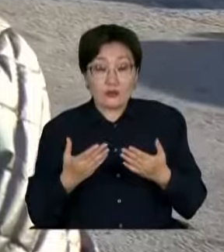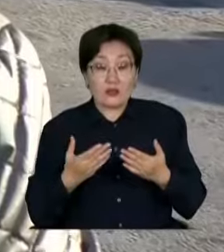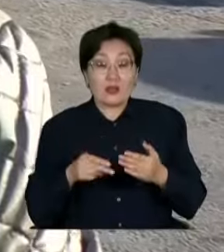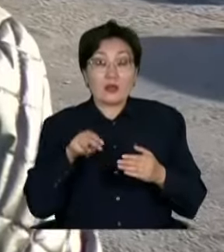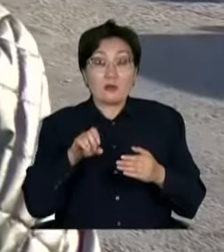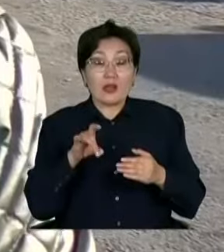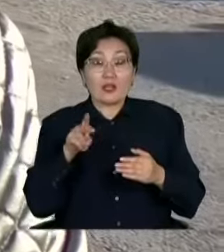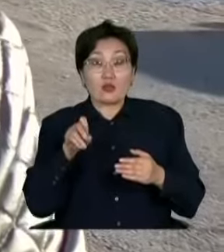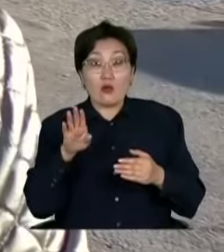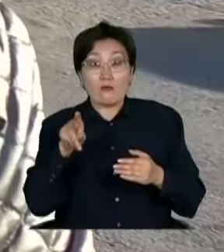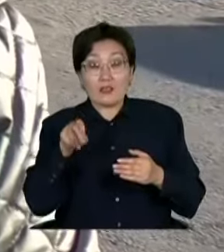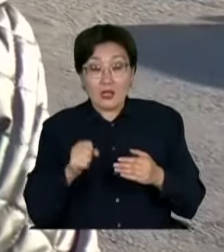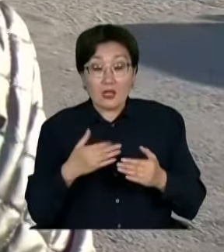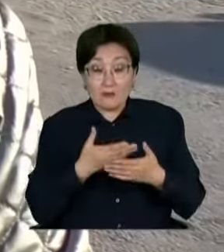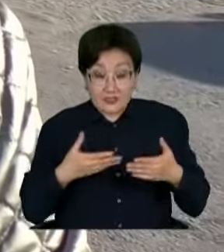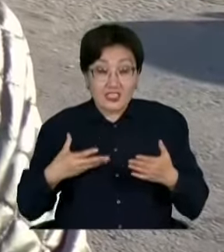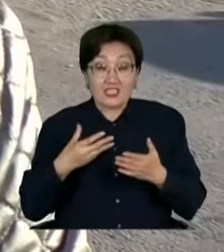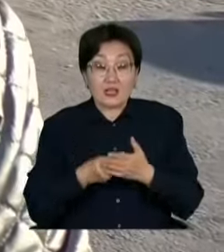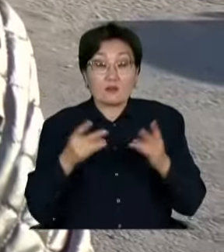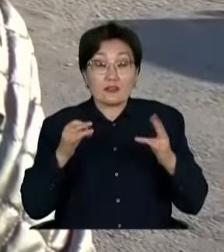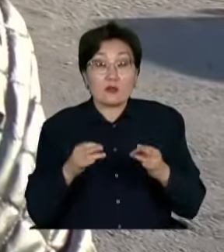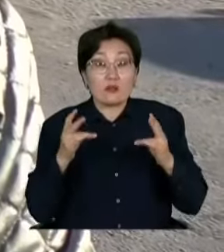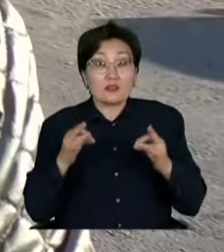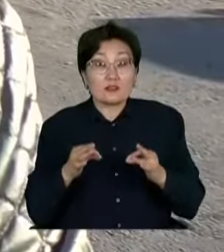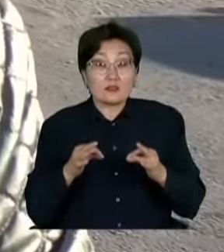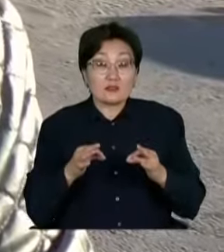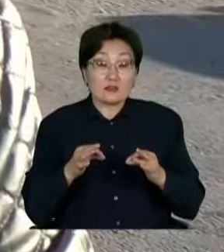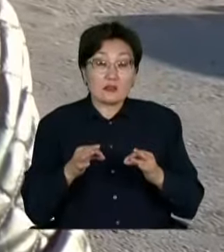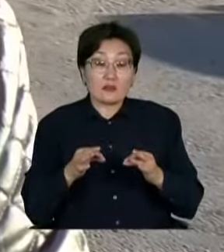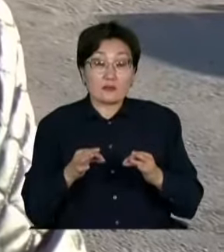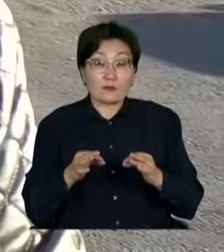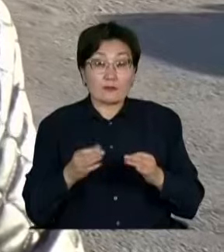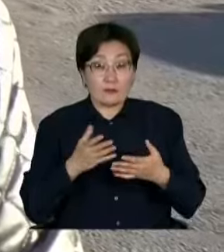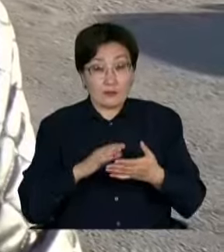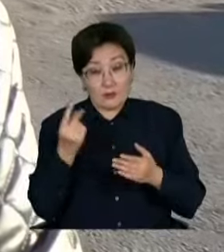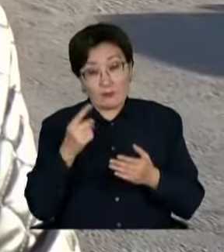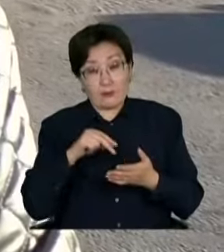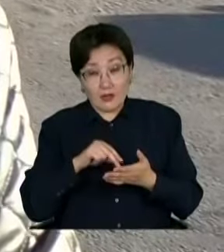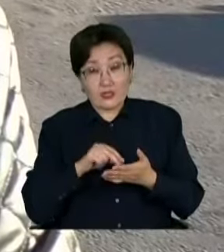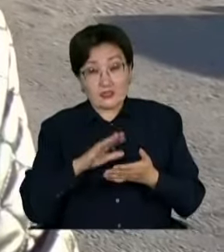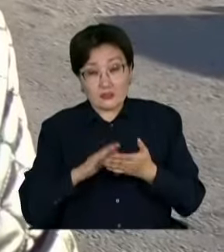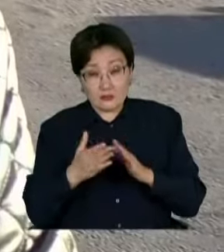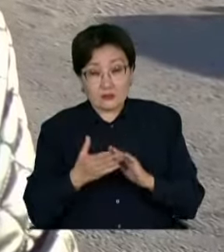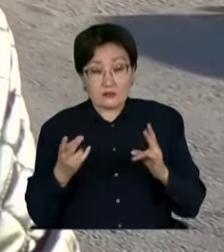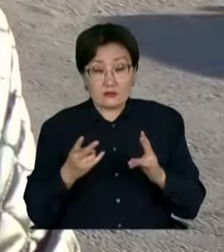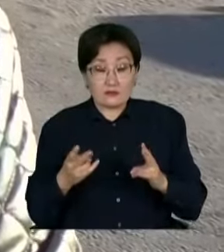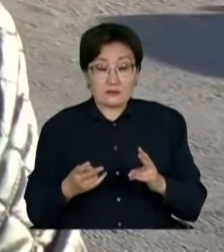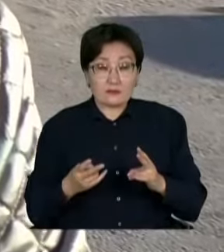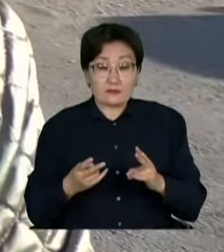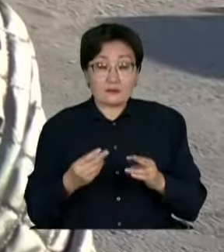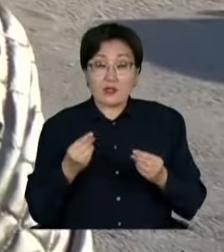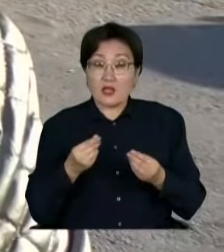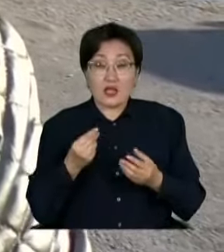морковка ретінде біз төлейік. Но бірақ бір неге келсек, бірінші жылға